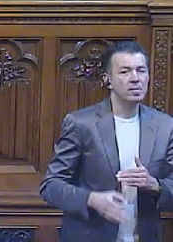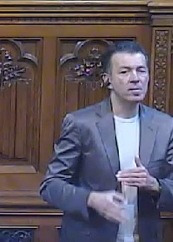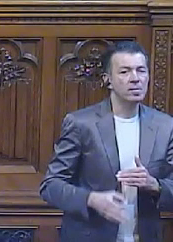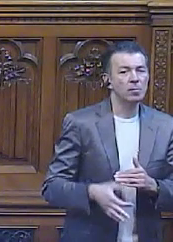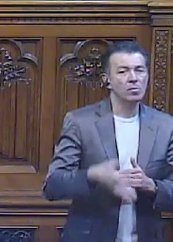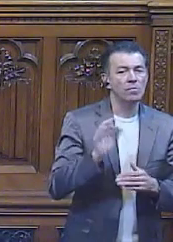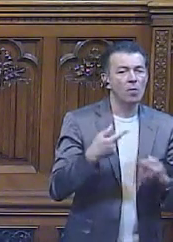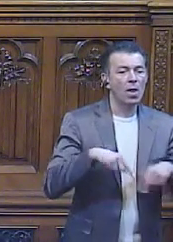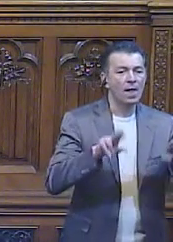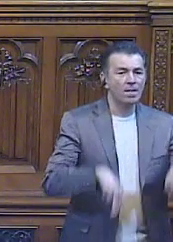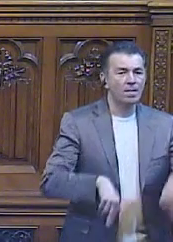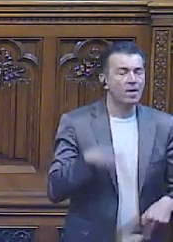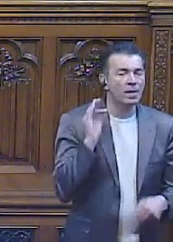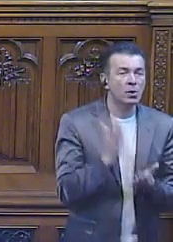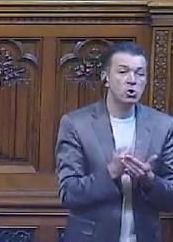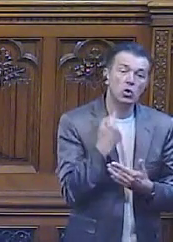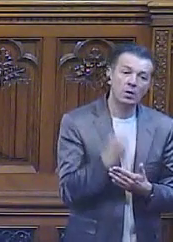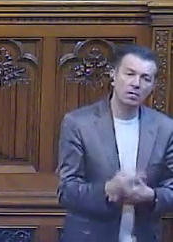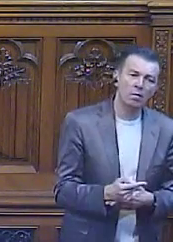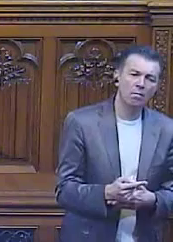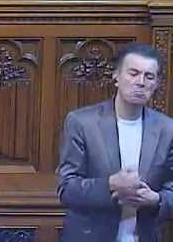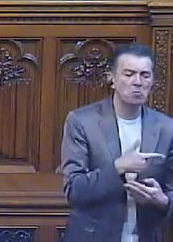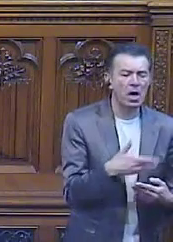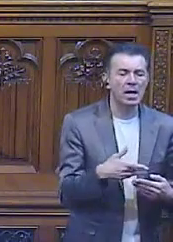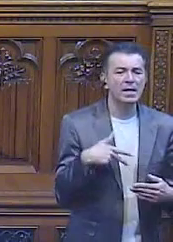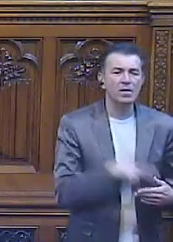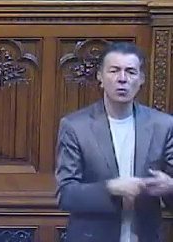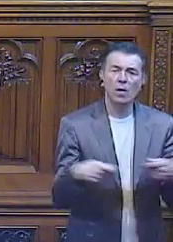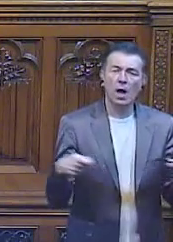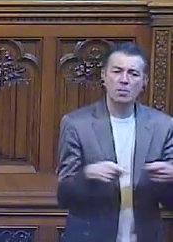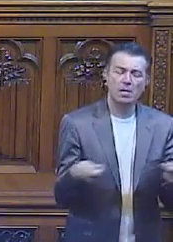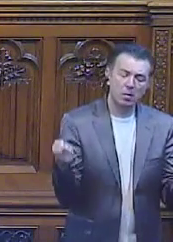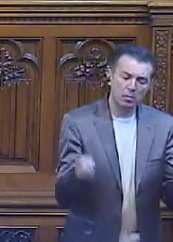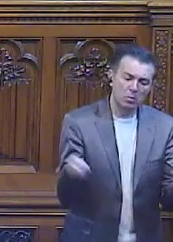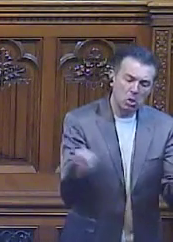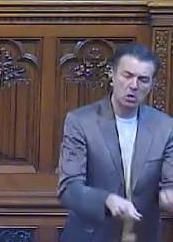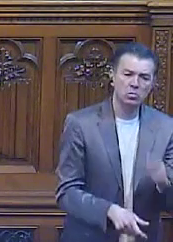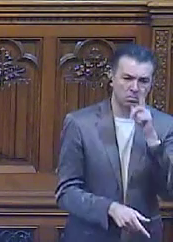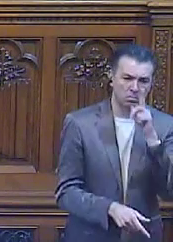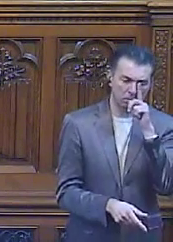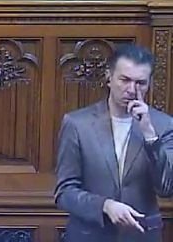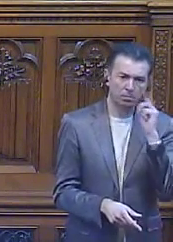schon erwähnt, wir haben eine Reihe von Sozialmaßnahmen